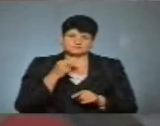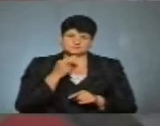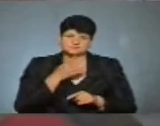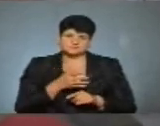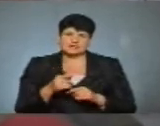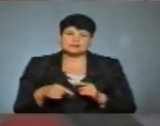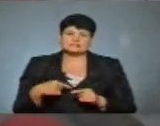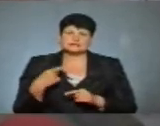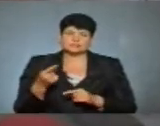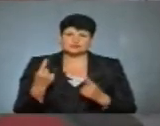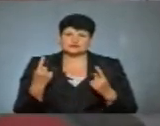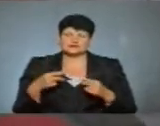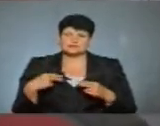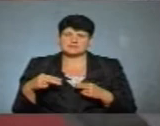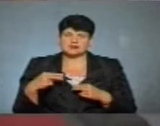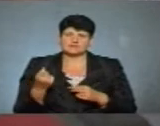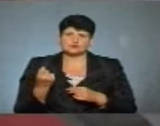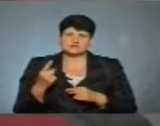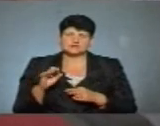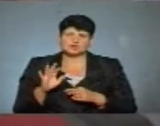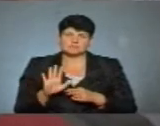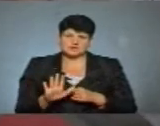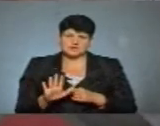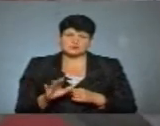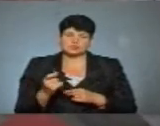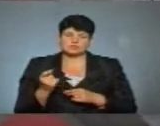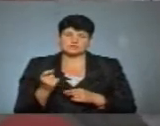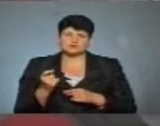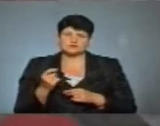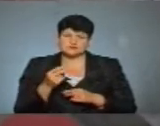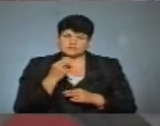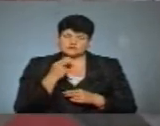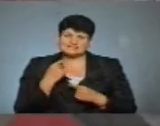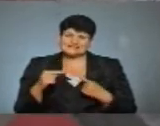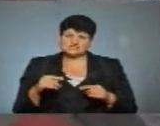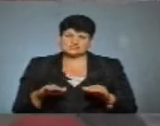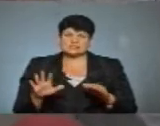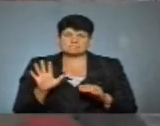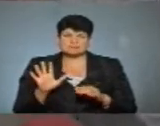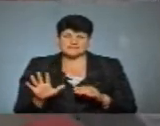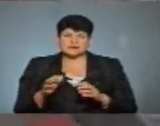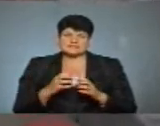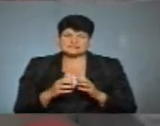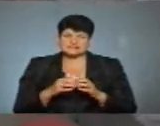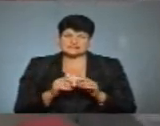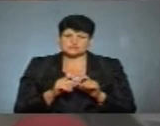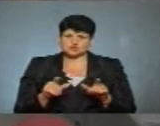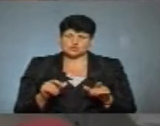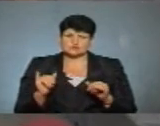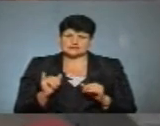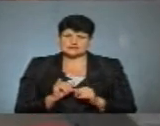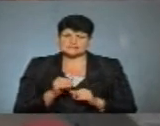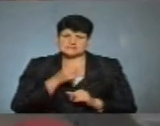Вже на другій великій перерві, це в 11.05 і 11.10, харчуються інші дітки. Це вже 5 класи, середня школа і,